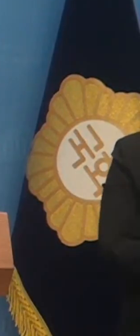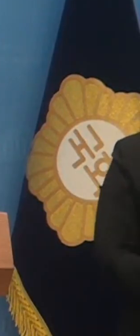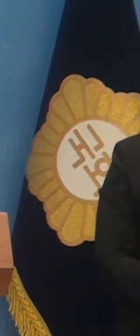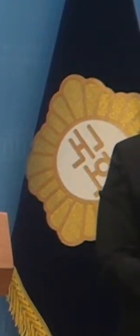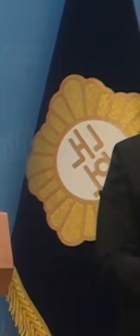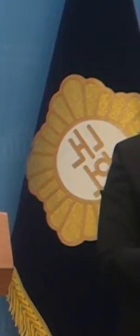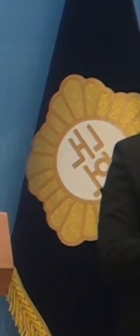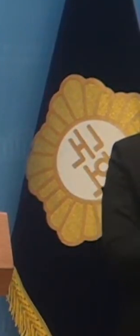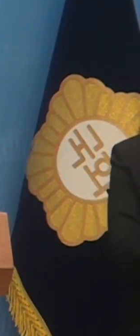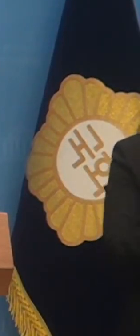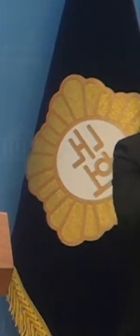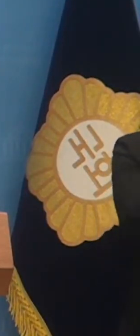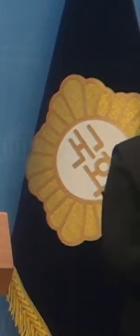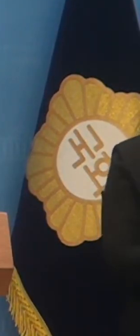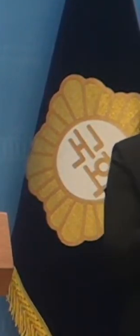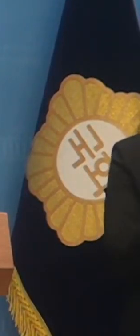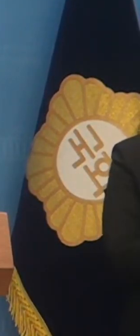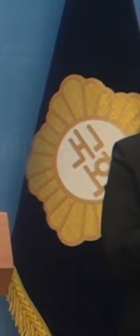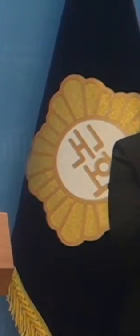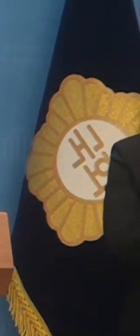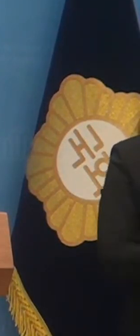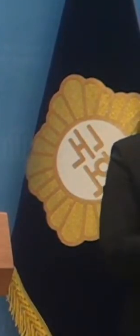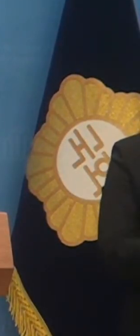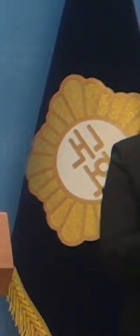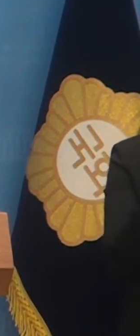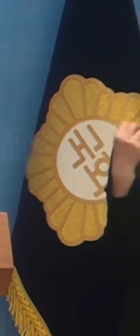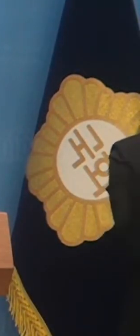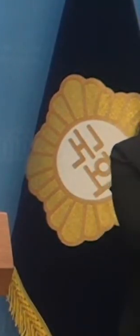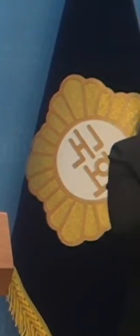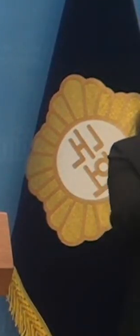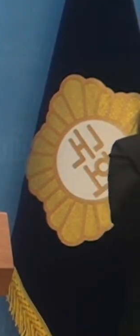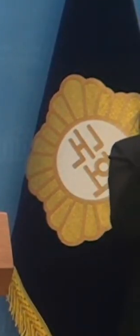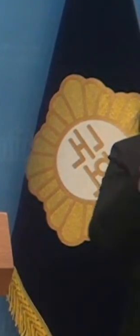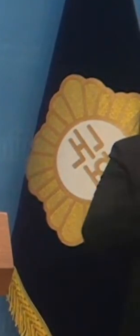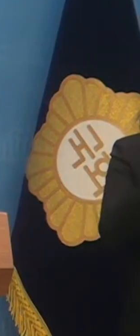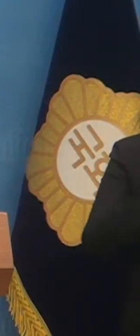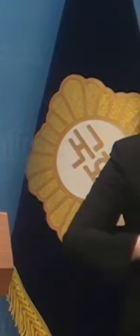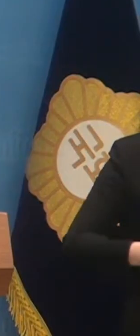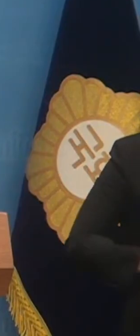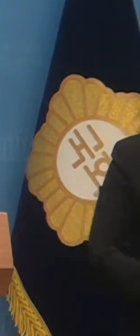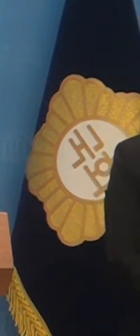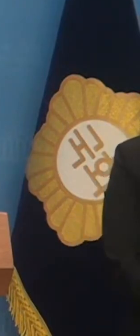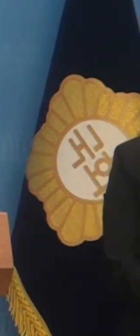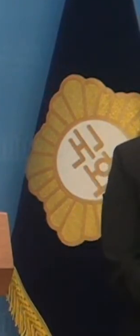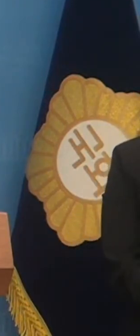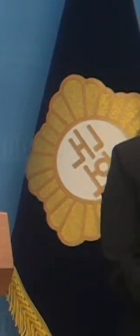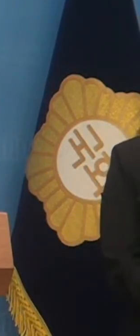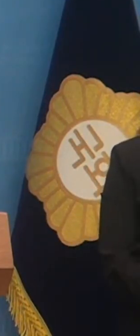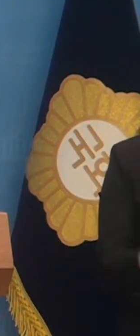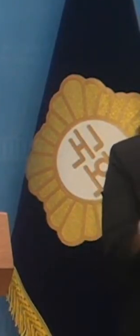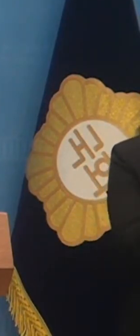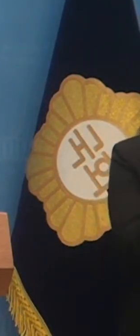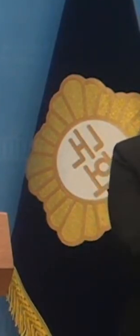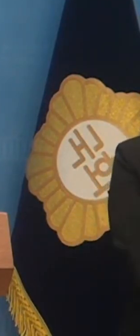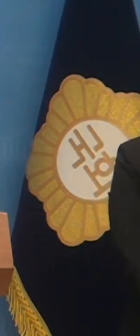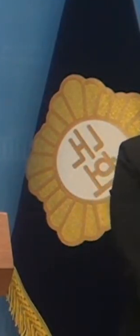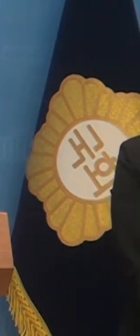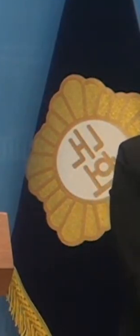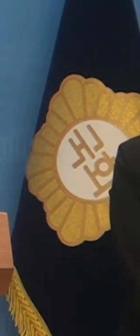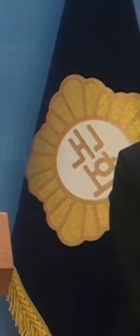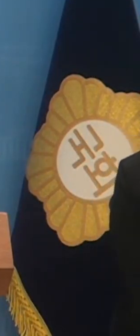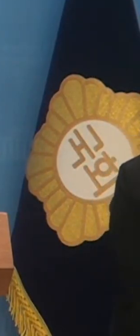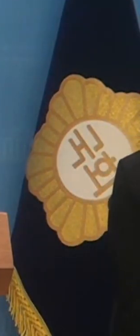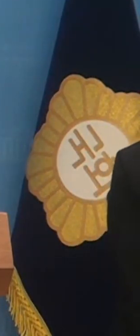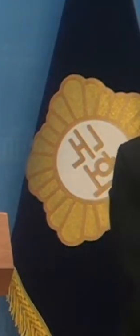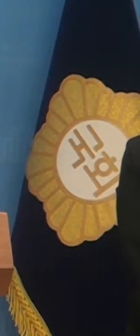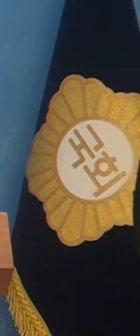흉악범들을 지금쯤 체포하여 구속하고 다시 감옥으로 보내야 마땅합니다. 이상입니다.